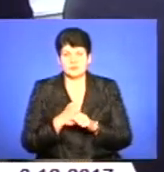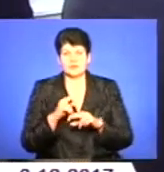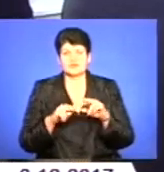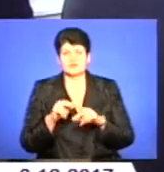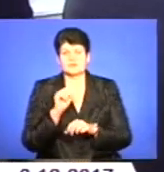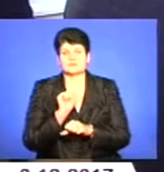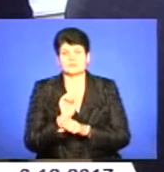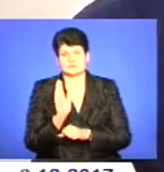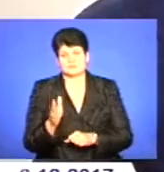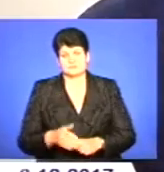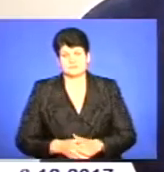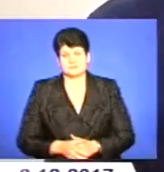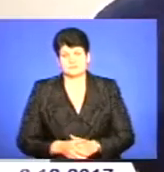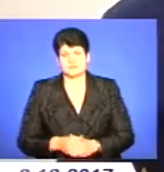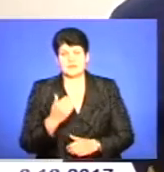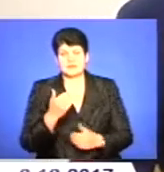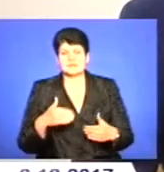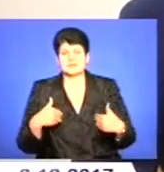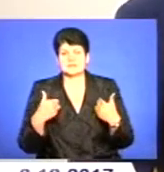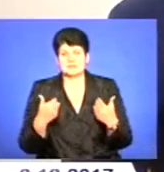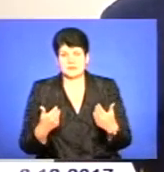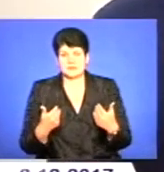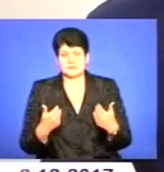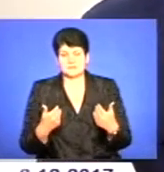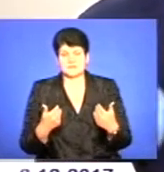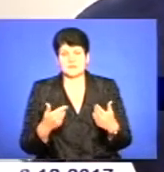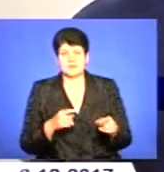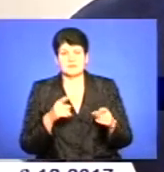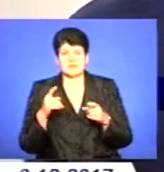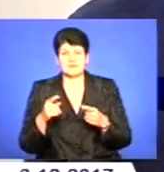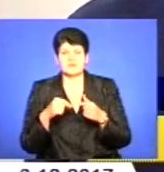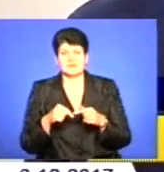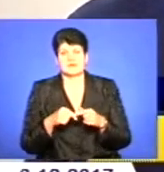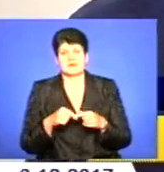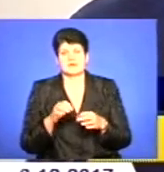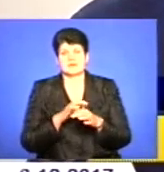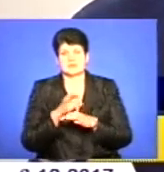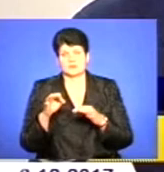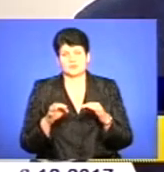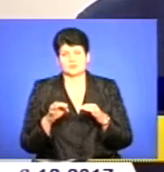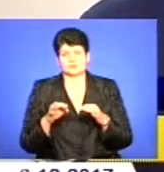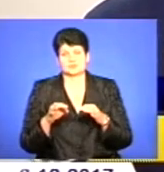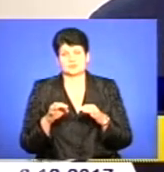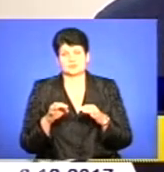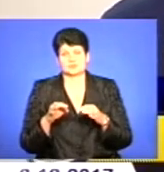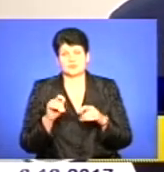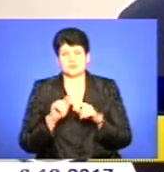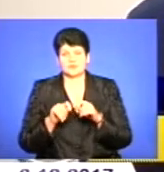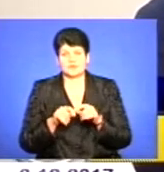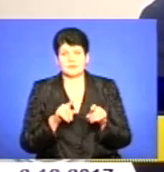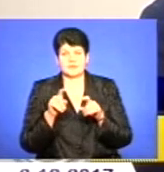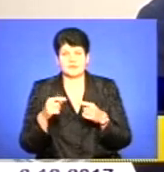будівництво зупинять. Ваше звернення передано в управління відділу архітектурно-будівельного контролю для проведення перевірки. Якщо там є